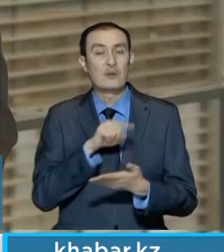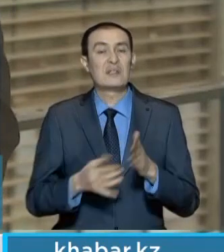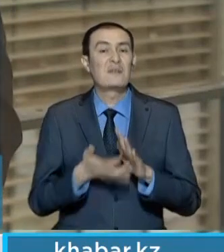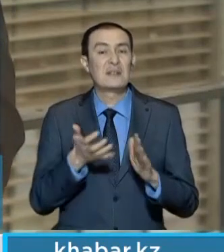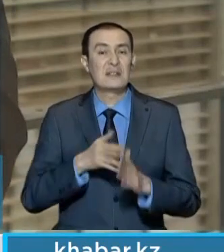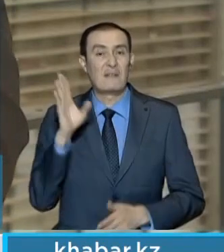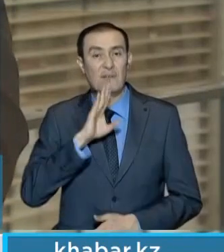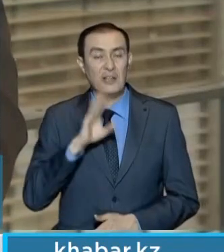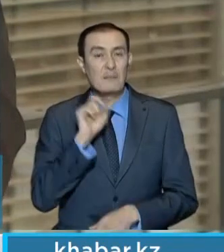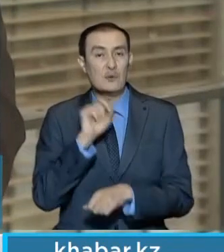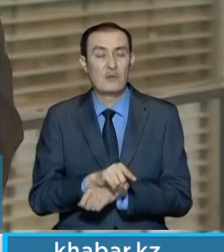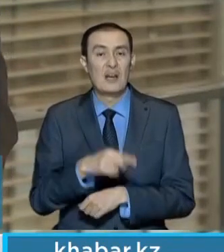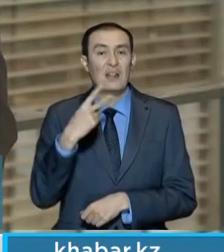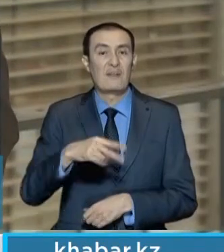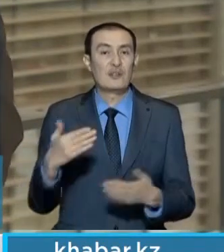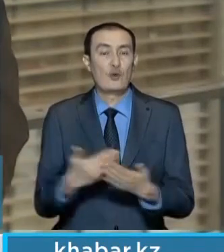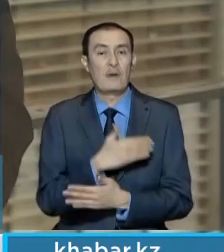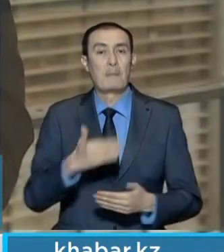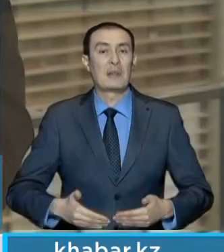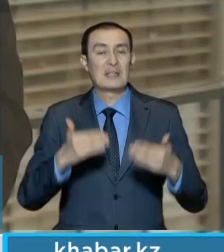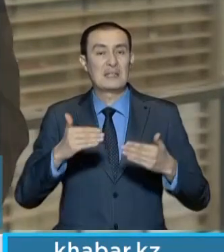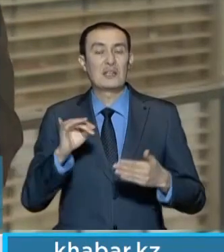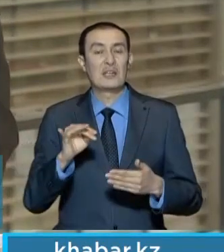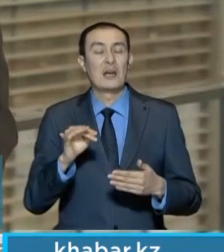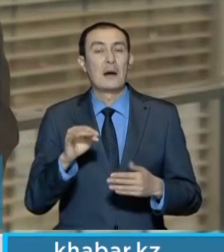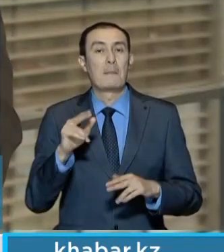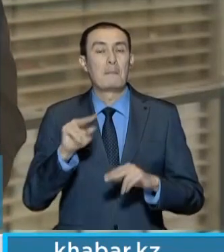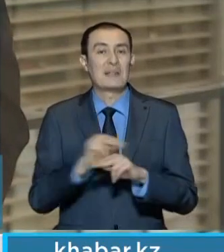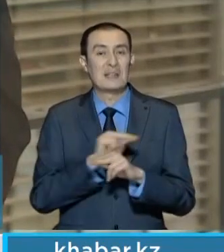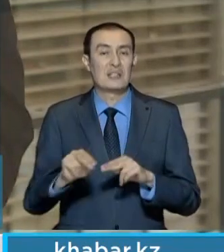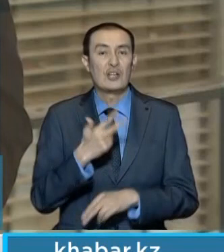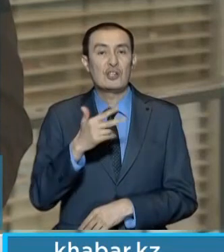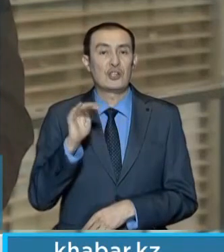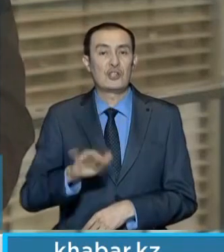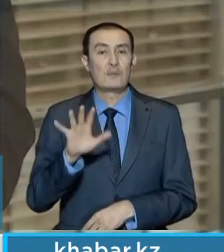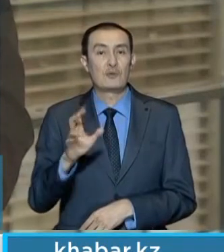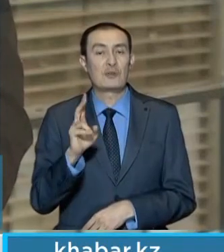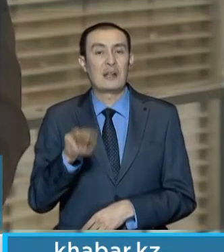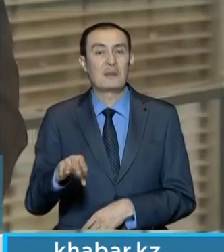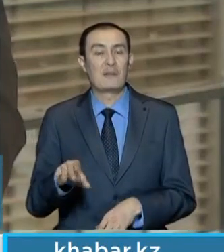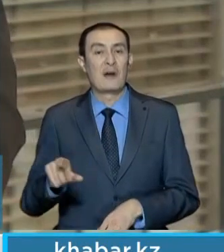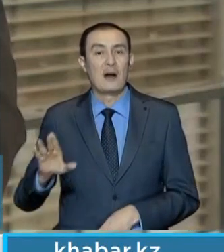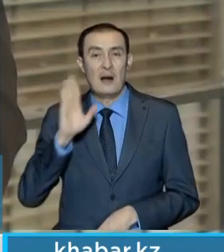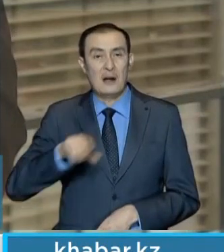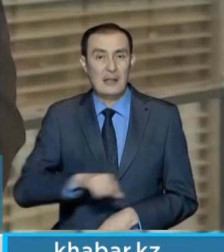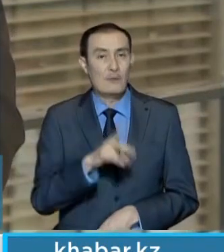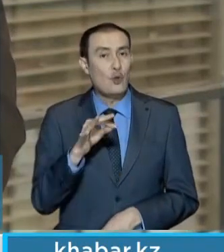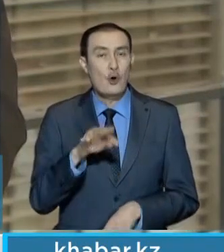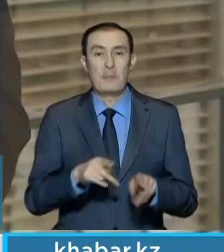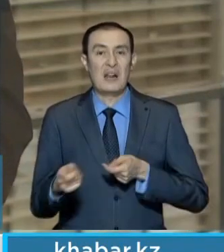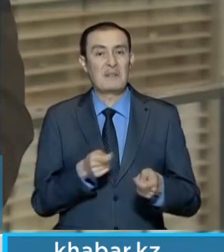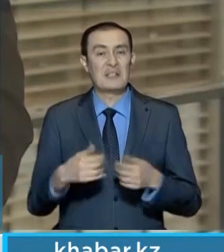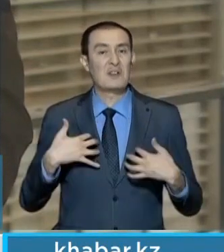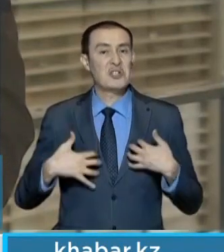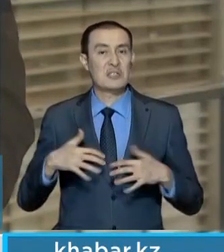воды, поручив построить 20 новых плотин и модернизировать 3 500 километров каналов. Однако, по их мнению, правительство не торопится выполнять